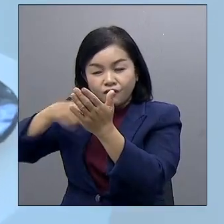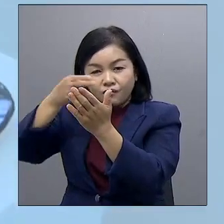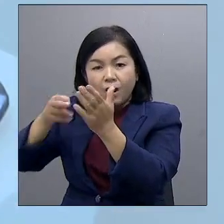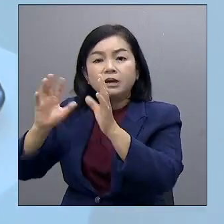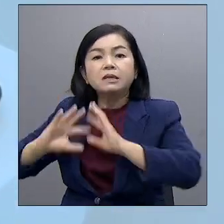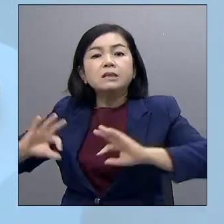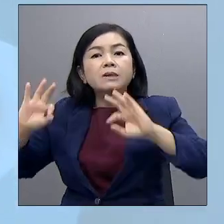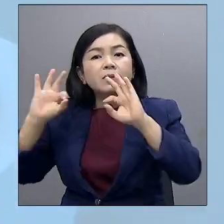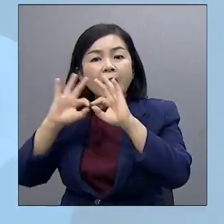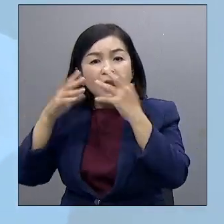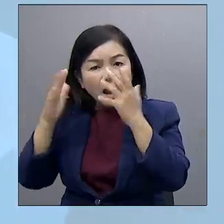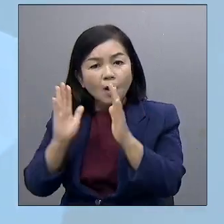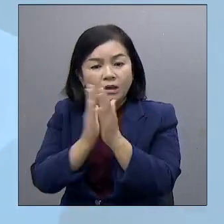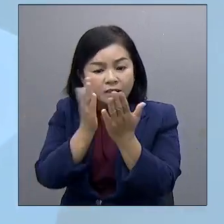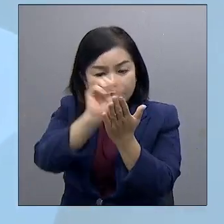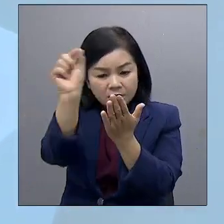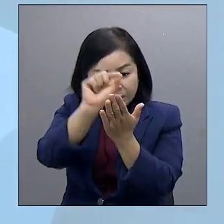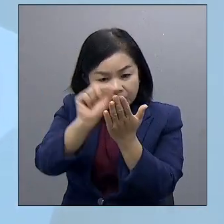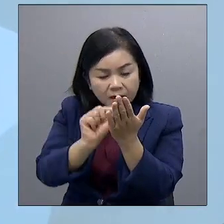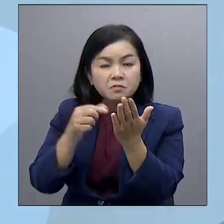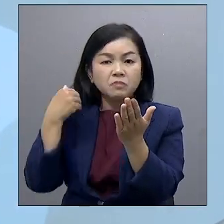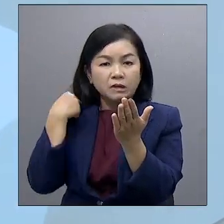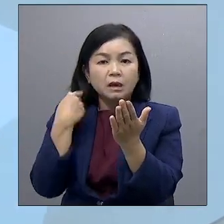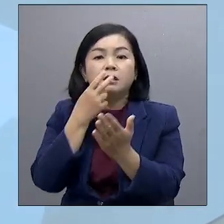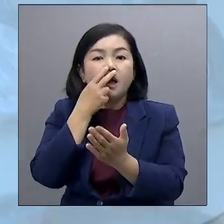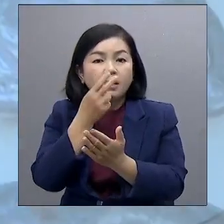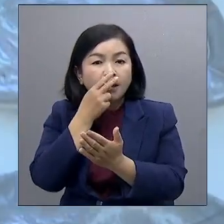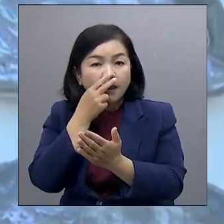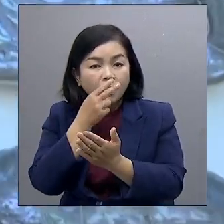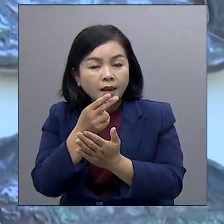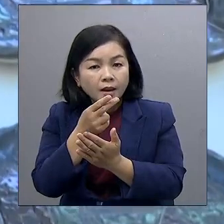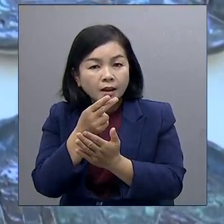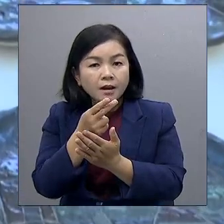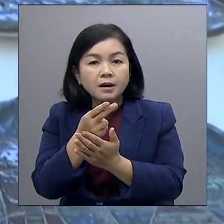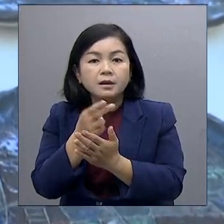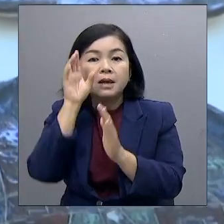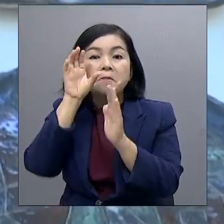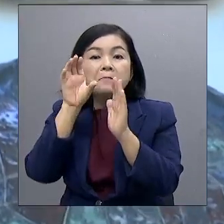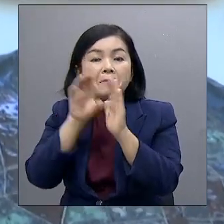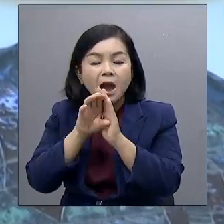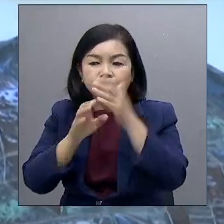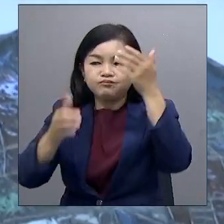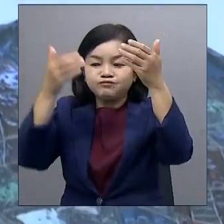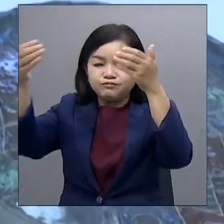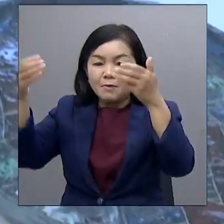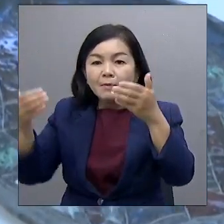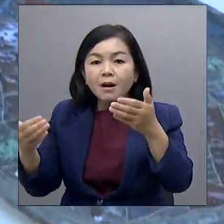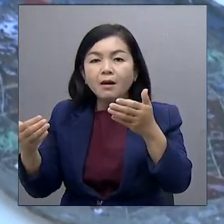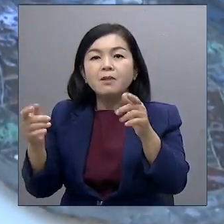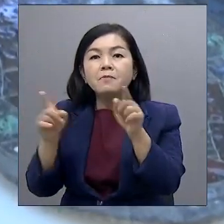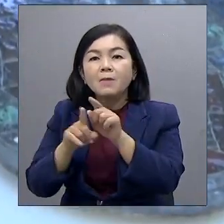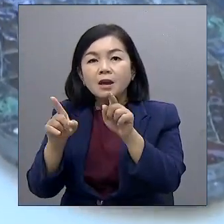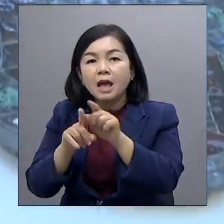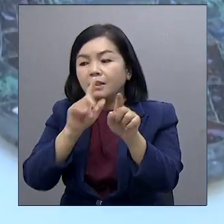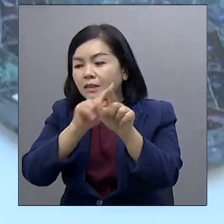เบิกเขียนตำราทุกอย่างจะเห็นได้ว่าในในนิทรรศการครั้งเนี้ยท่านเหมือนเป็นนักทดลองทด